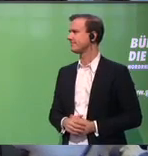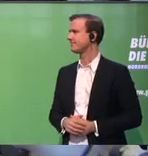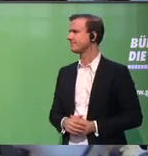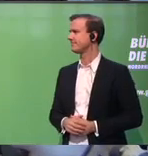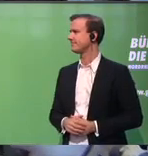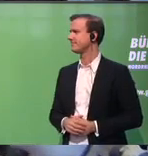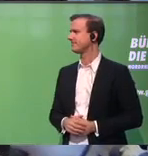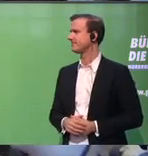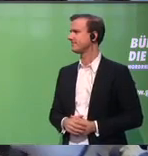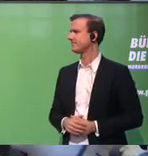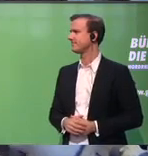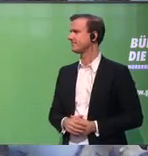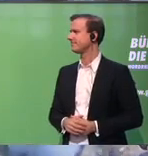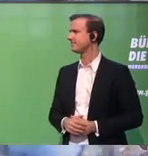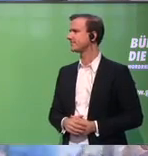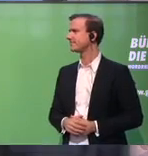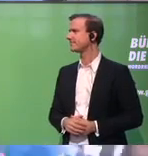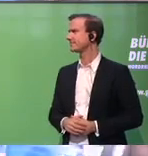Jetzt sage ich nochmal.